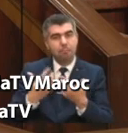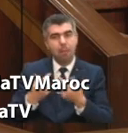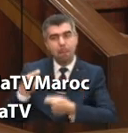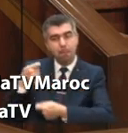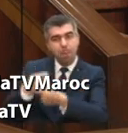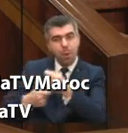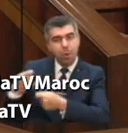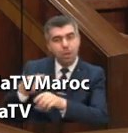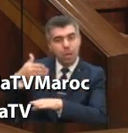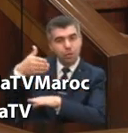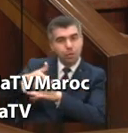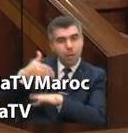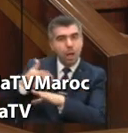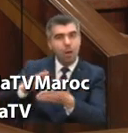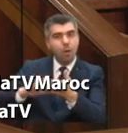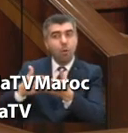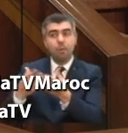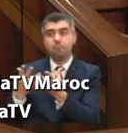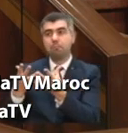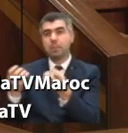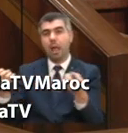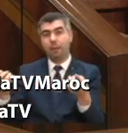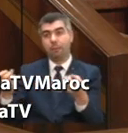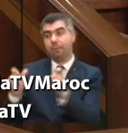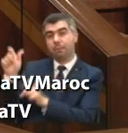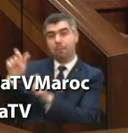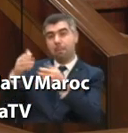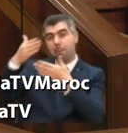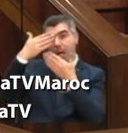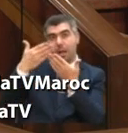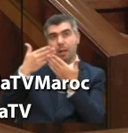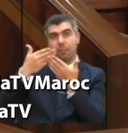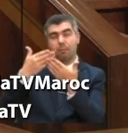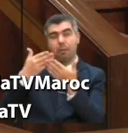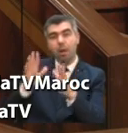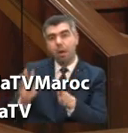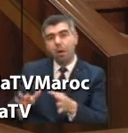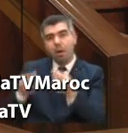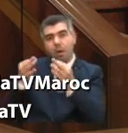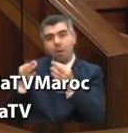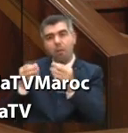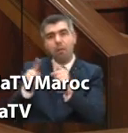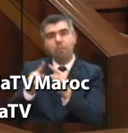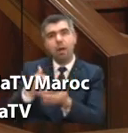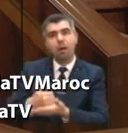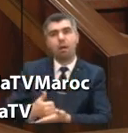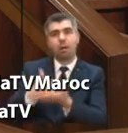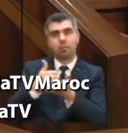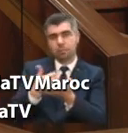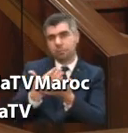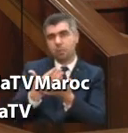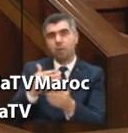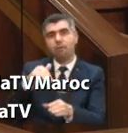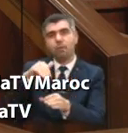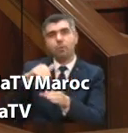السباكة، النجارة، مجموعة من المغاربة اللي تعيشوا في القطاع غير المهيكل، واللي قينا لهم حل بسيط جدا هو أنهم